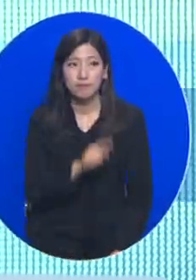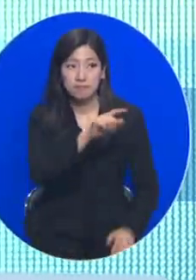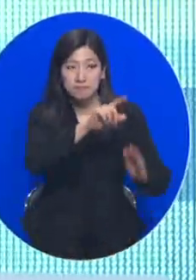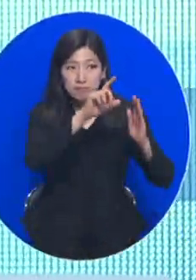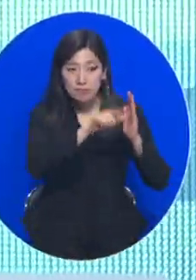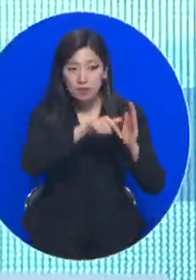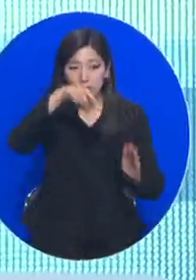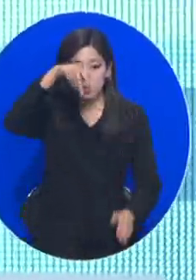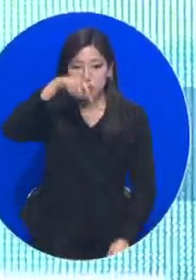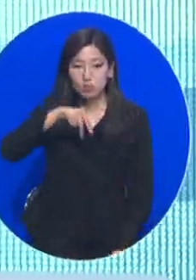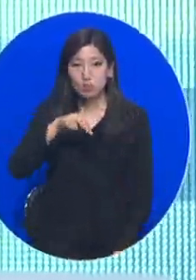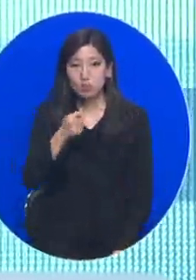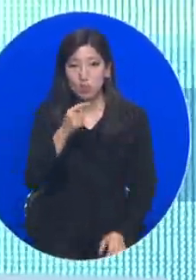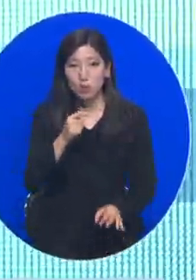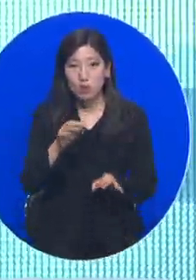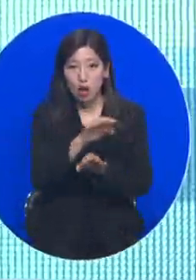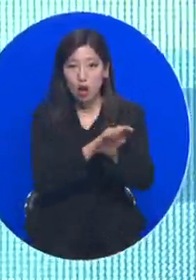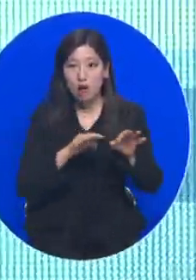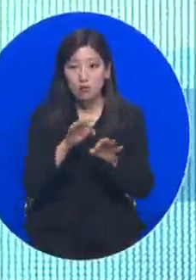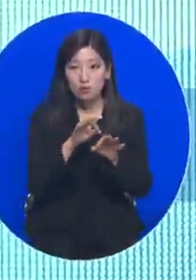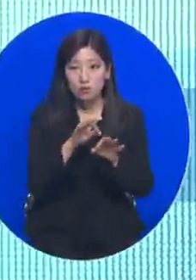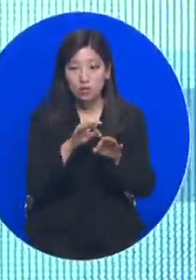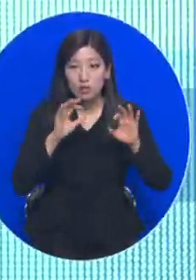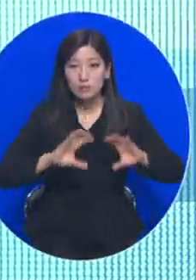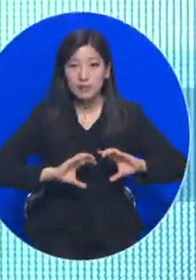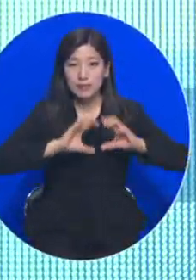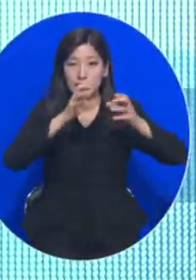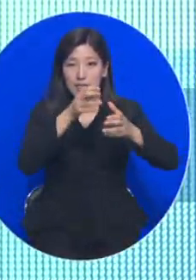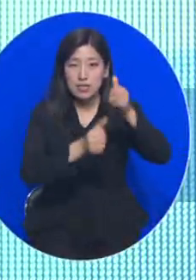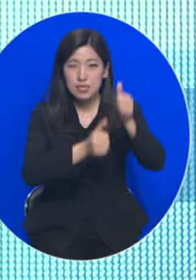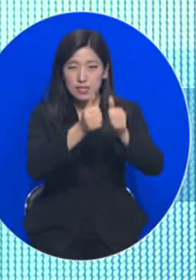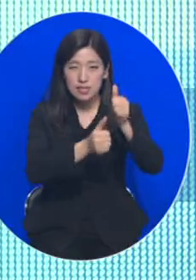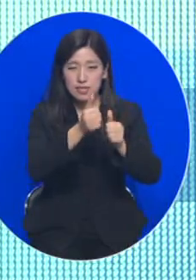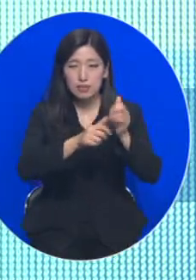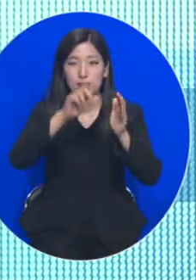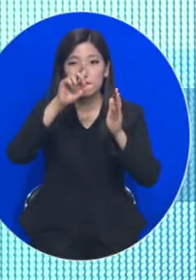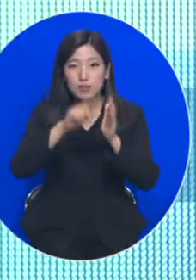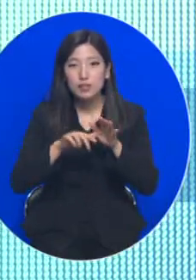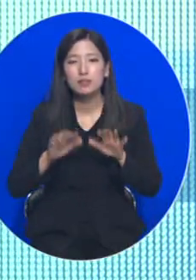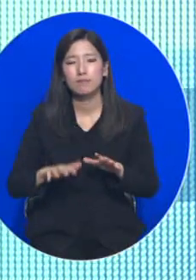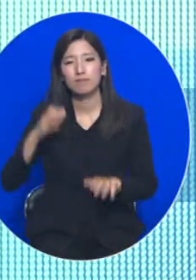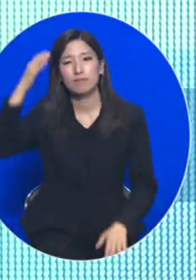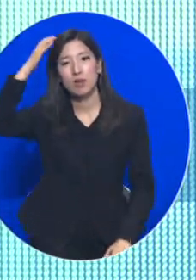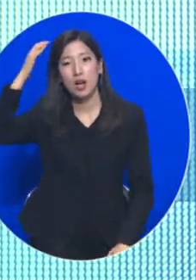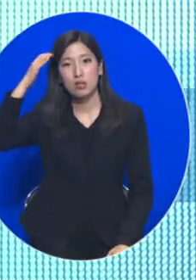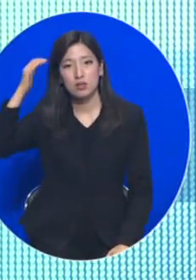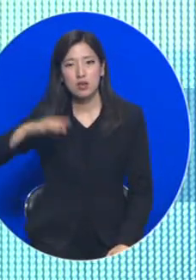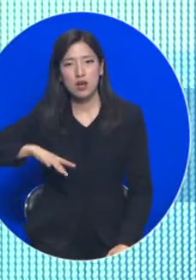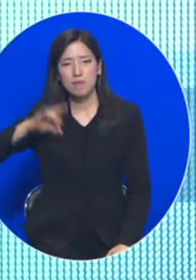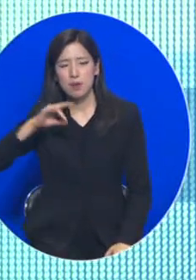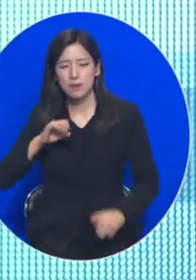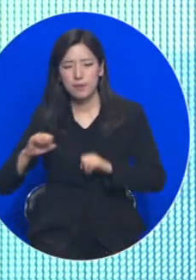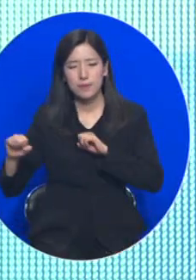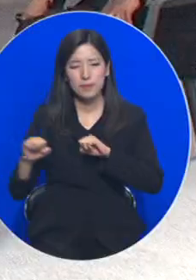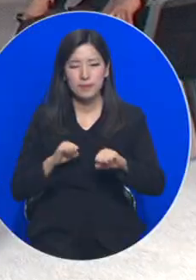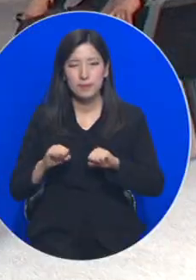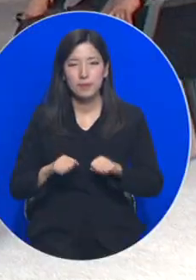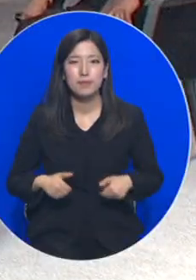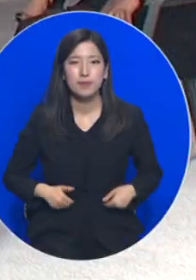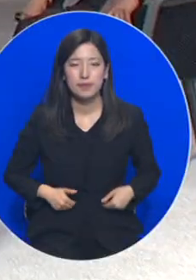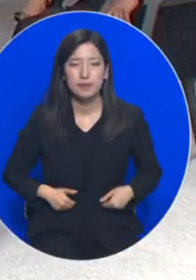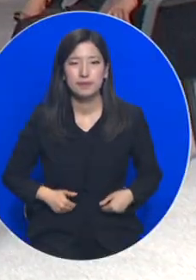주소 걍 벨의 성장기를 실물 앞두고 있는 지급이 매우 중요한 봅니다